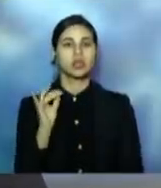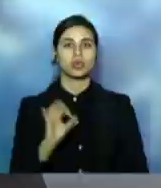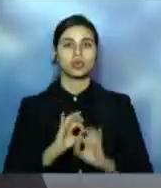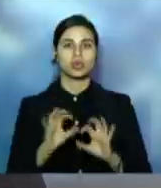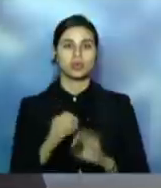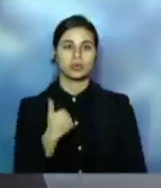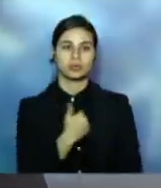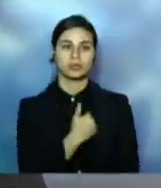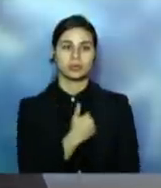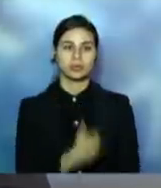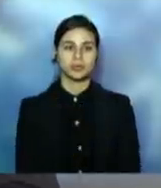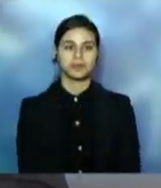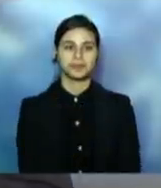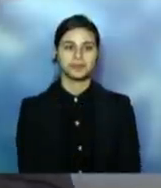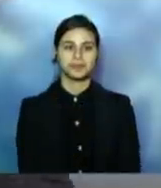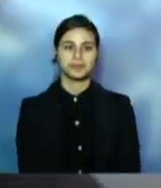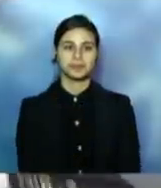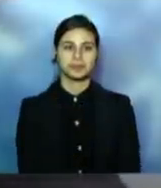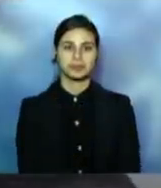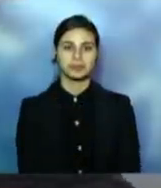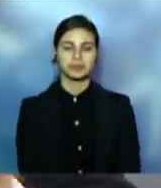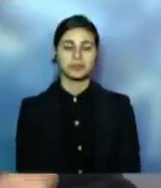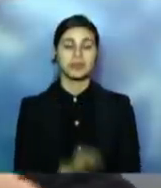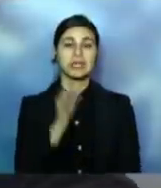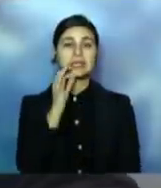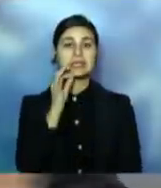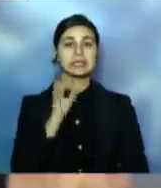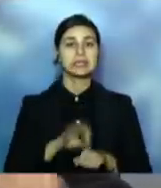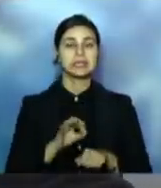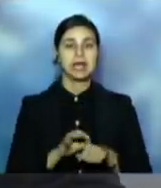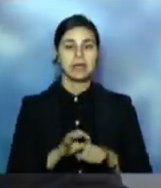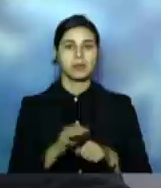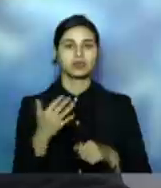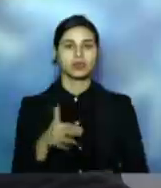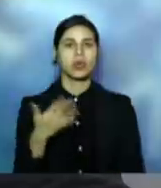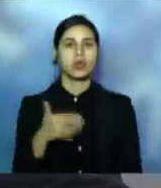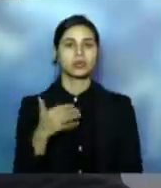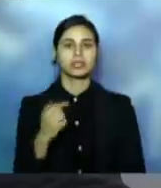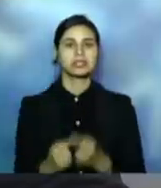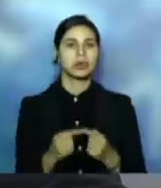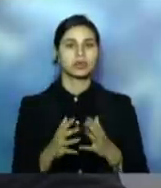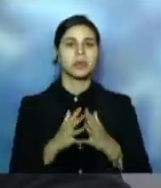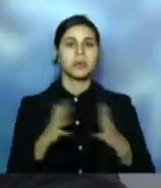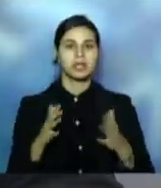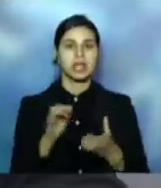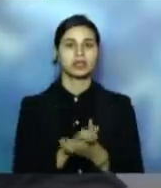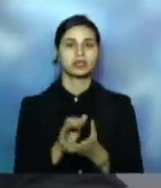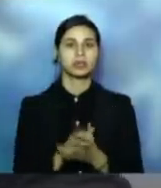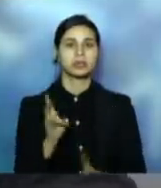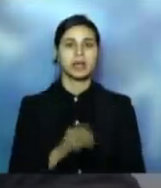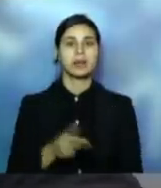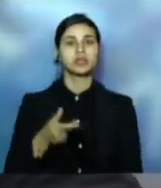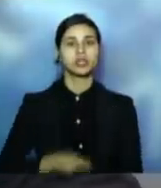პროლოგს მოითხოვს. დიაბეტს სამყარო კაცობრიობა 50 საუკუნეზე მეტია იცნობს, მაგრამ